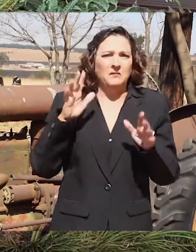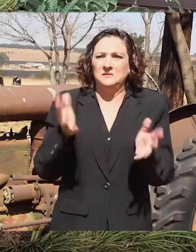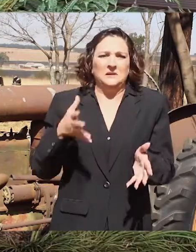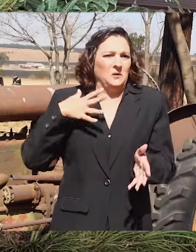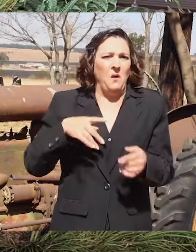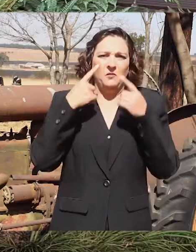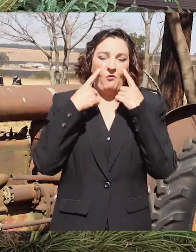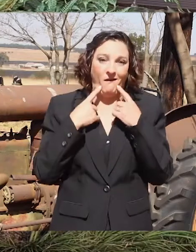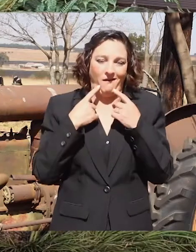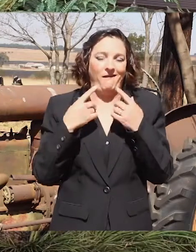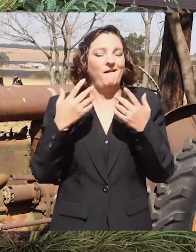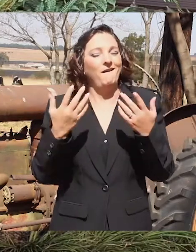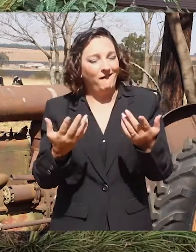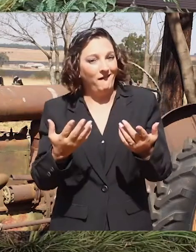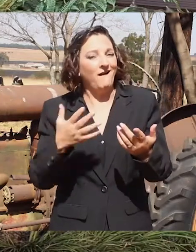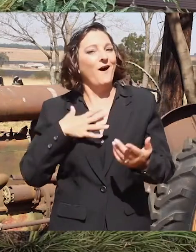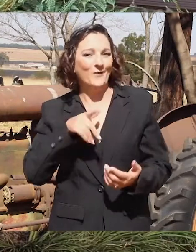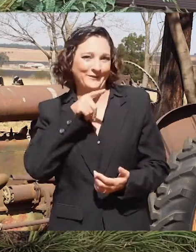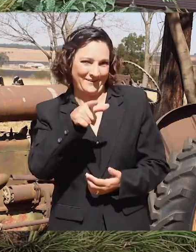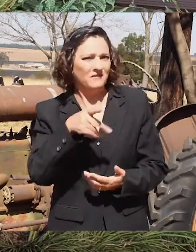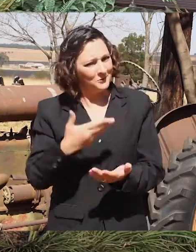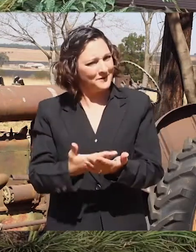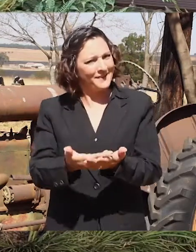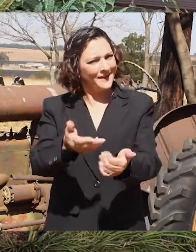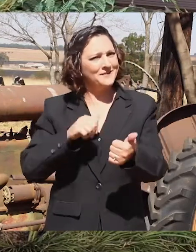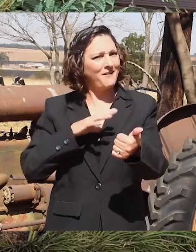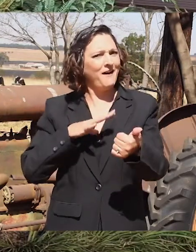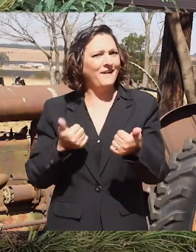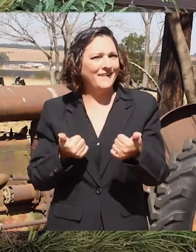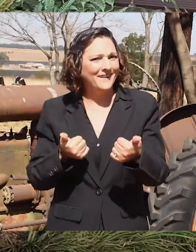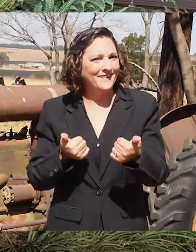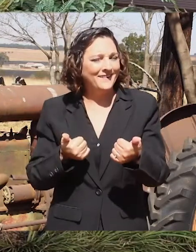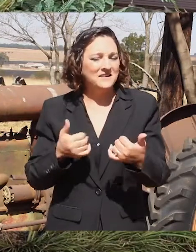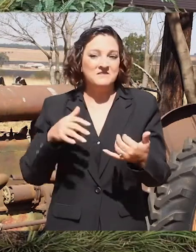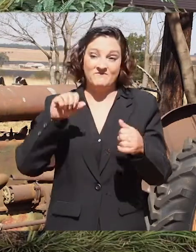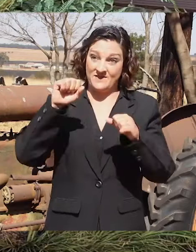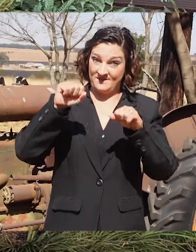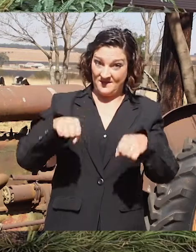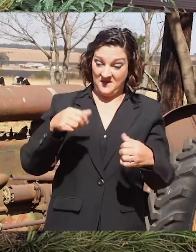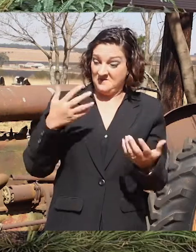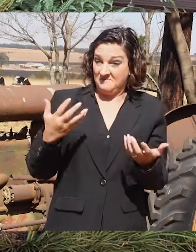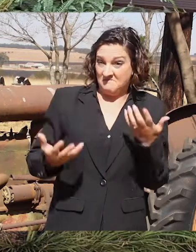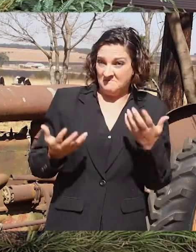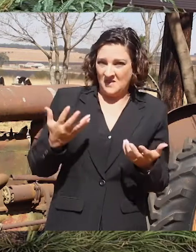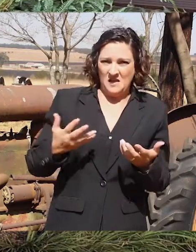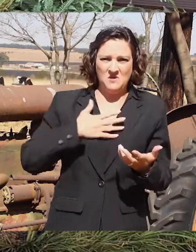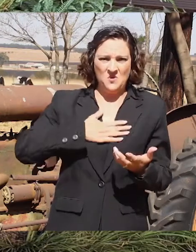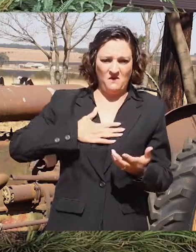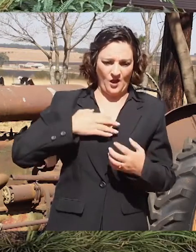huil. Nou ek wil vandag vir jou sê, jy mag maar. Kijk, een mens moet nooit